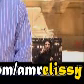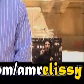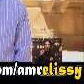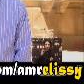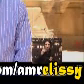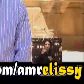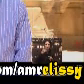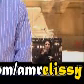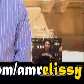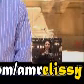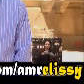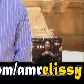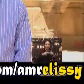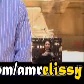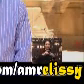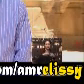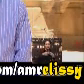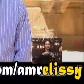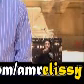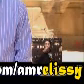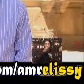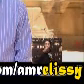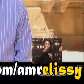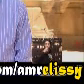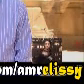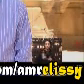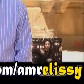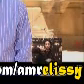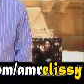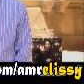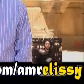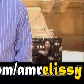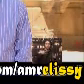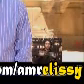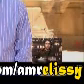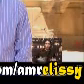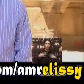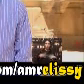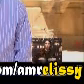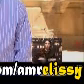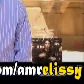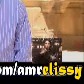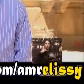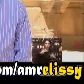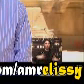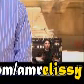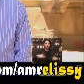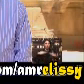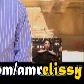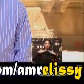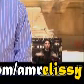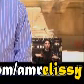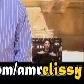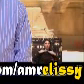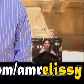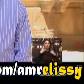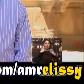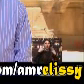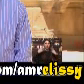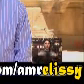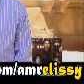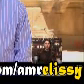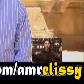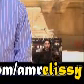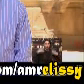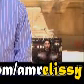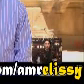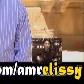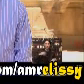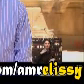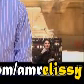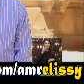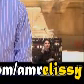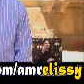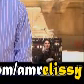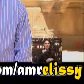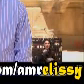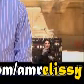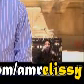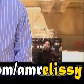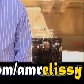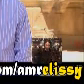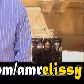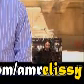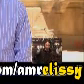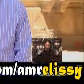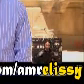القافلة تضمنت توزيع شنط مواد غذائية وملابس وبطاطين وعبايات، وأيضا تم تجهيز 30 عروسة